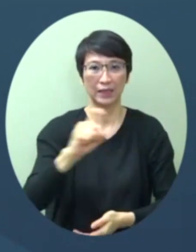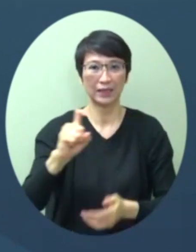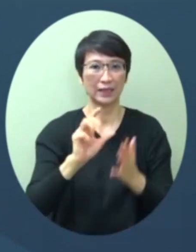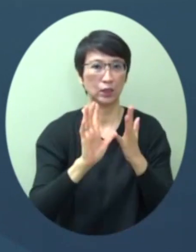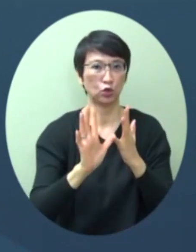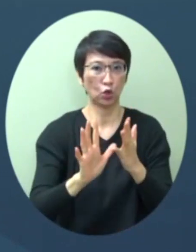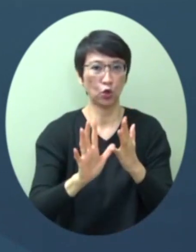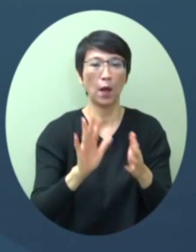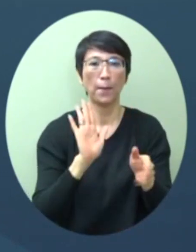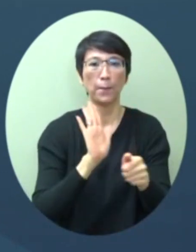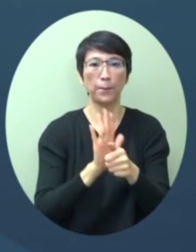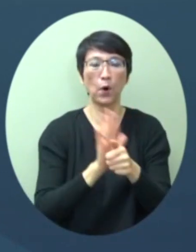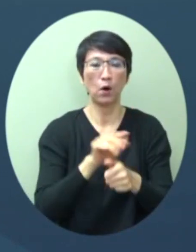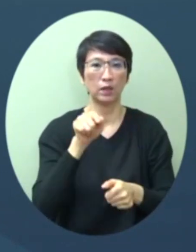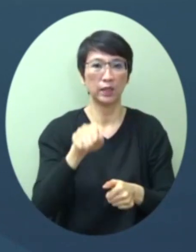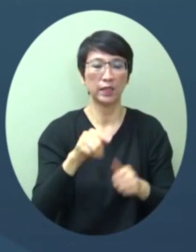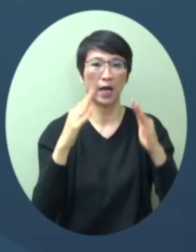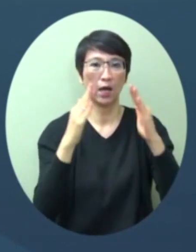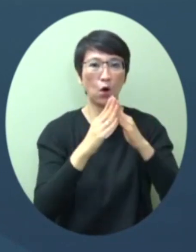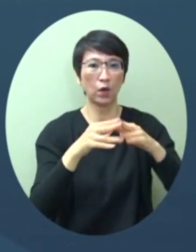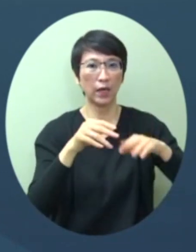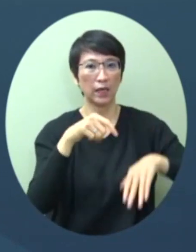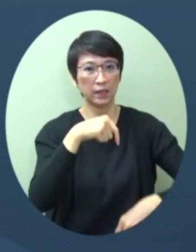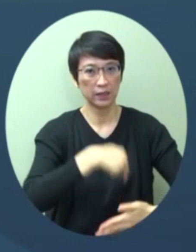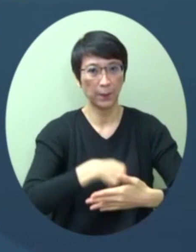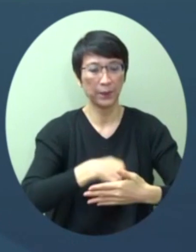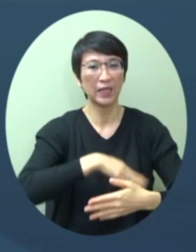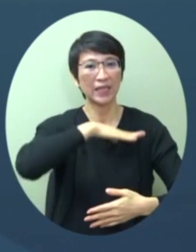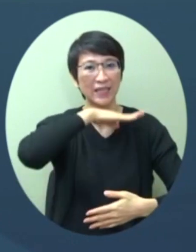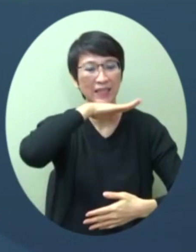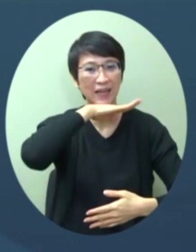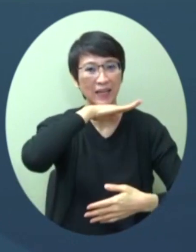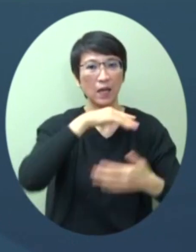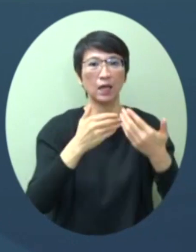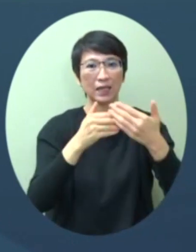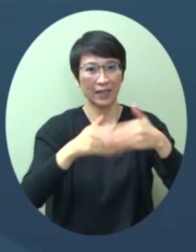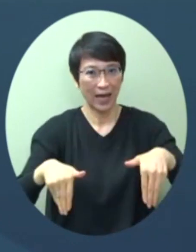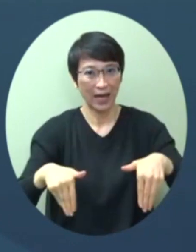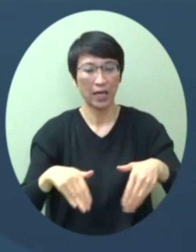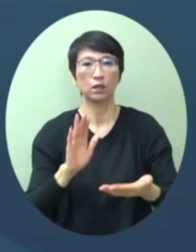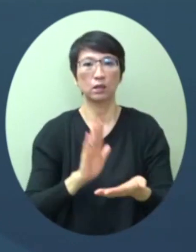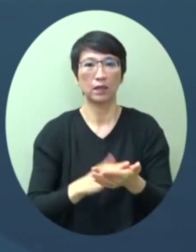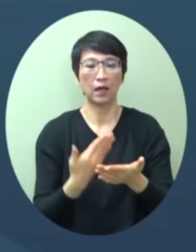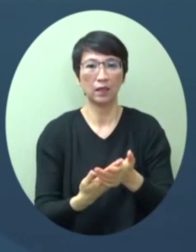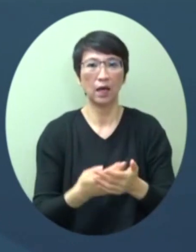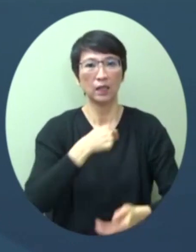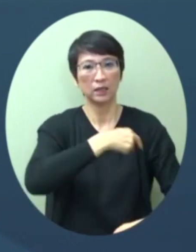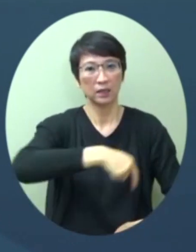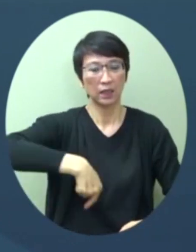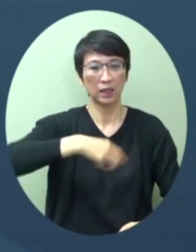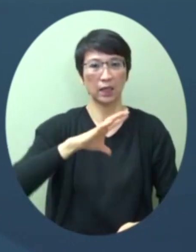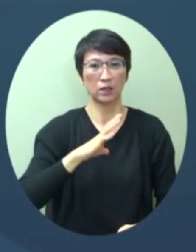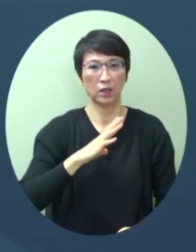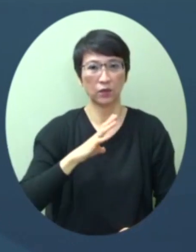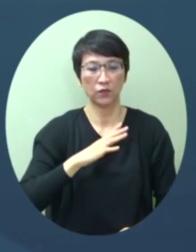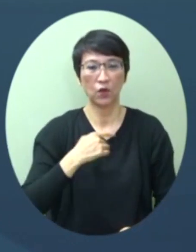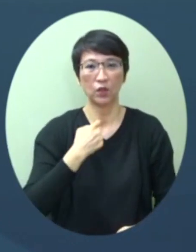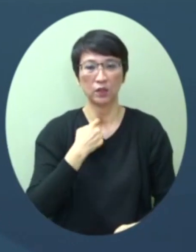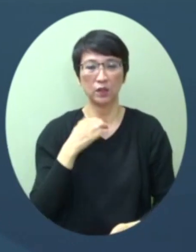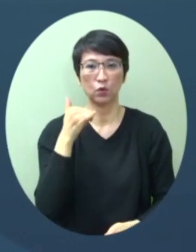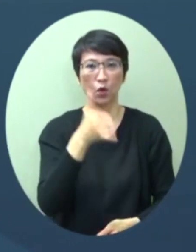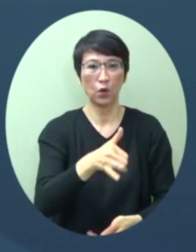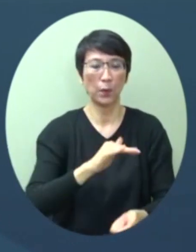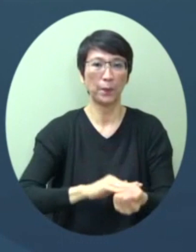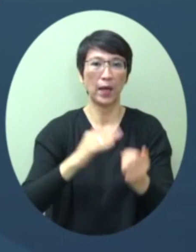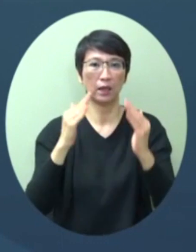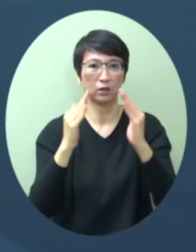就被这些在家里面等候着隔离设施但是身体状况又需要去这些指定